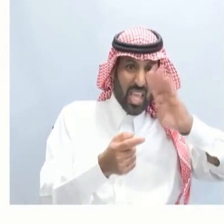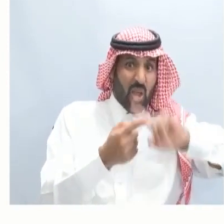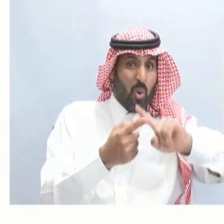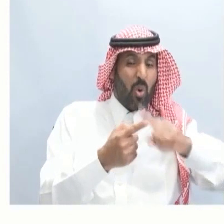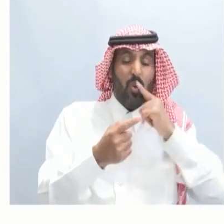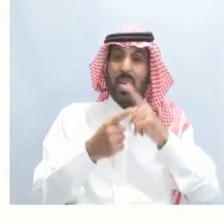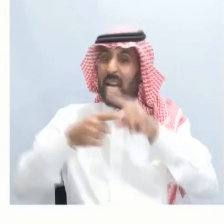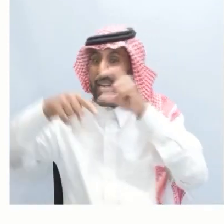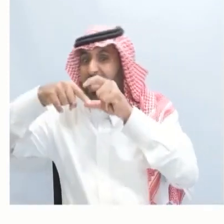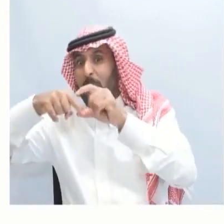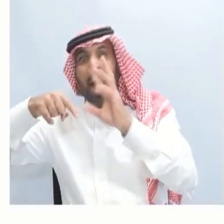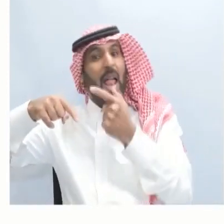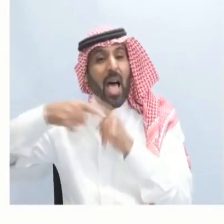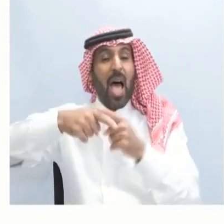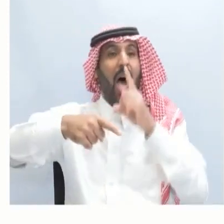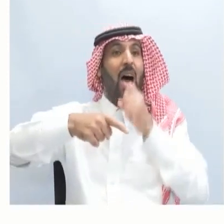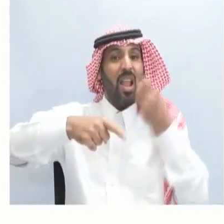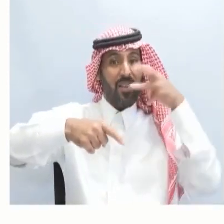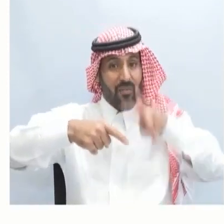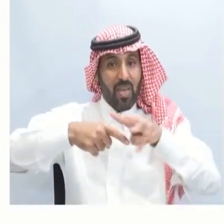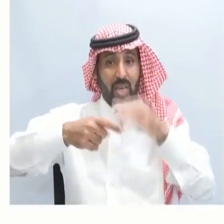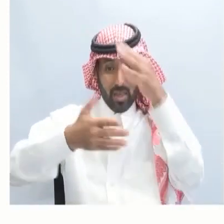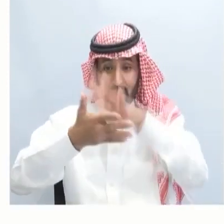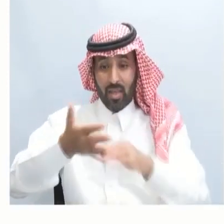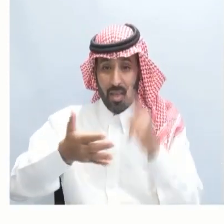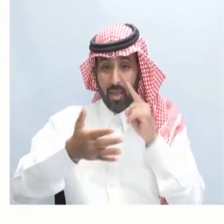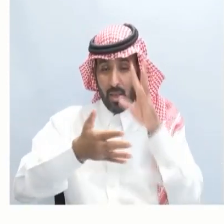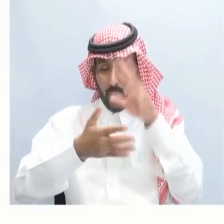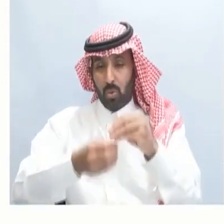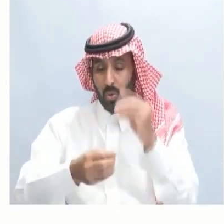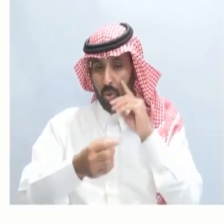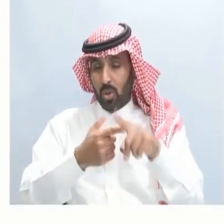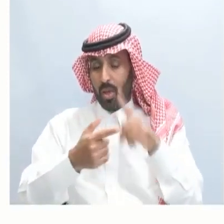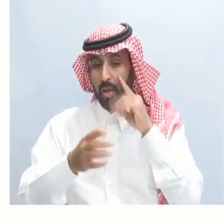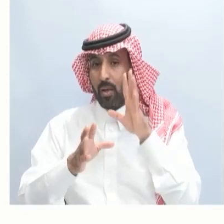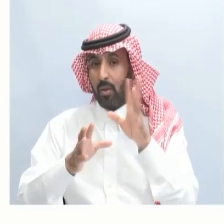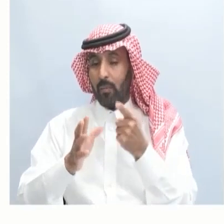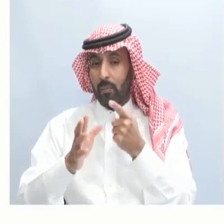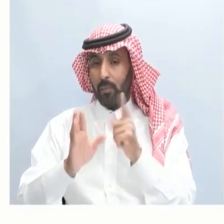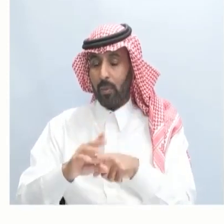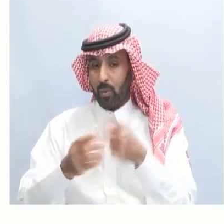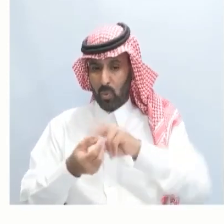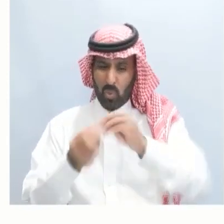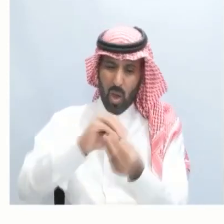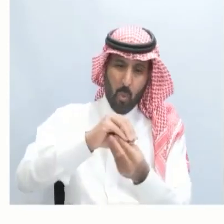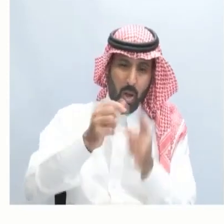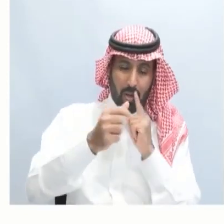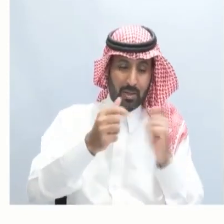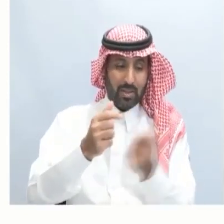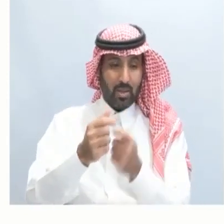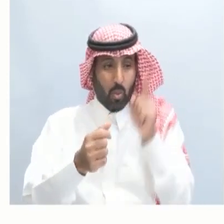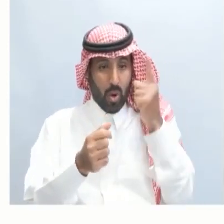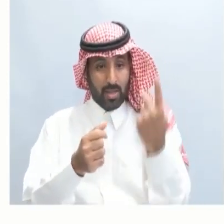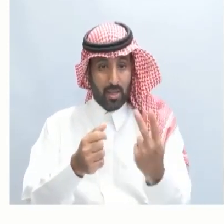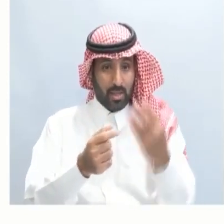1000 ولديك في الجدول جميع القراءات جميعها تكون في حاله ماذا في حاله تحويل رقم معي عزيزي